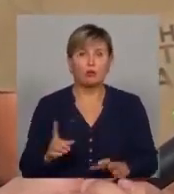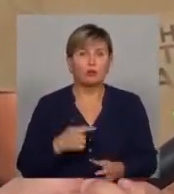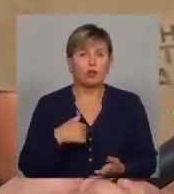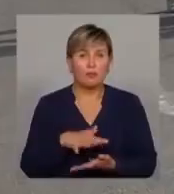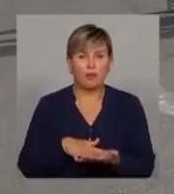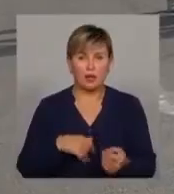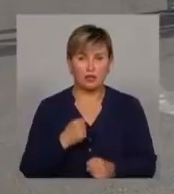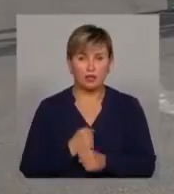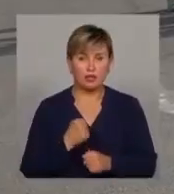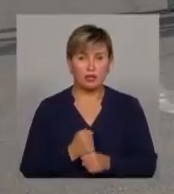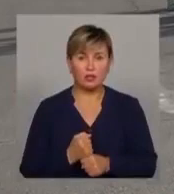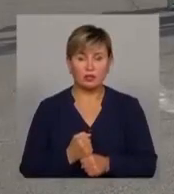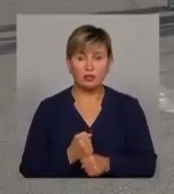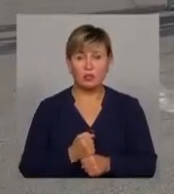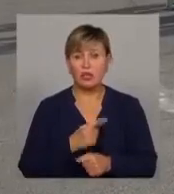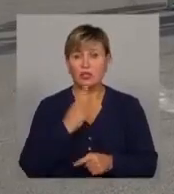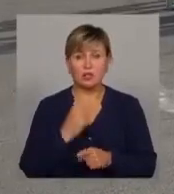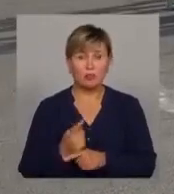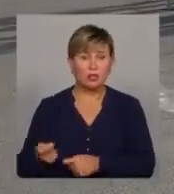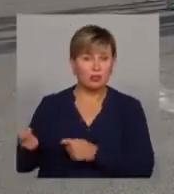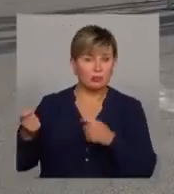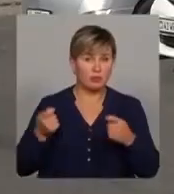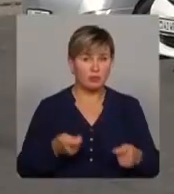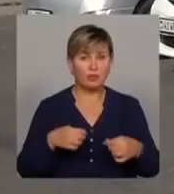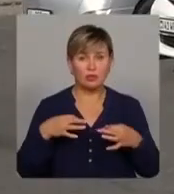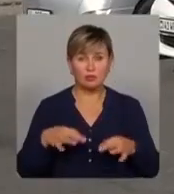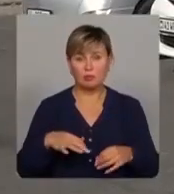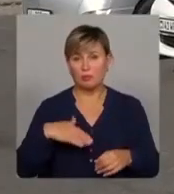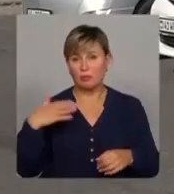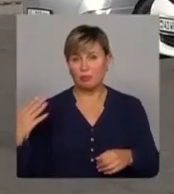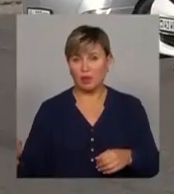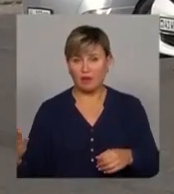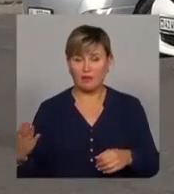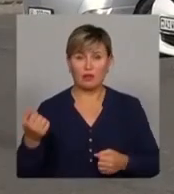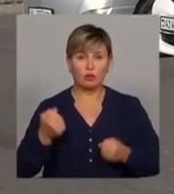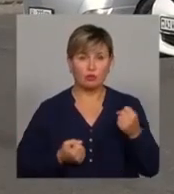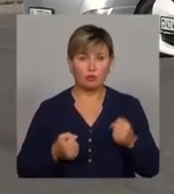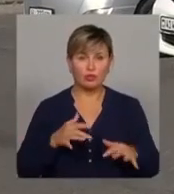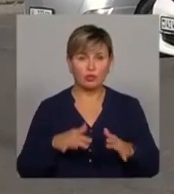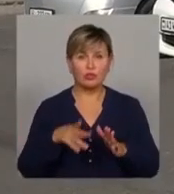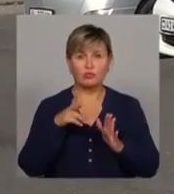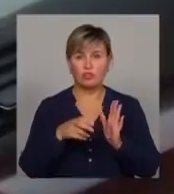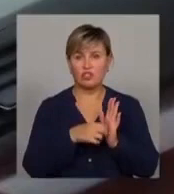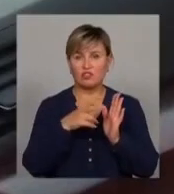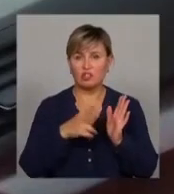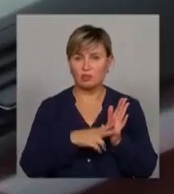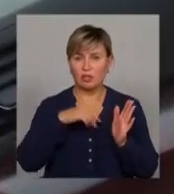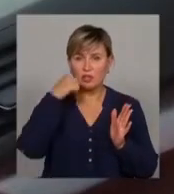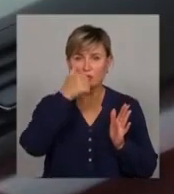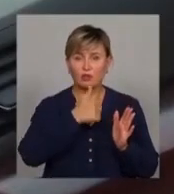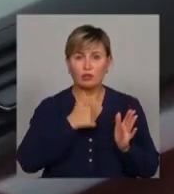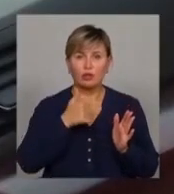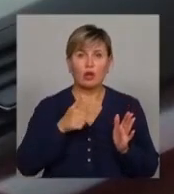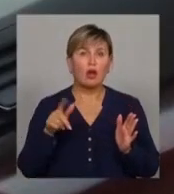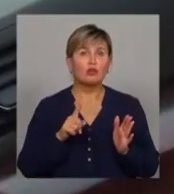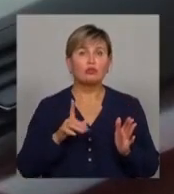делать тогда? Впрочем, запрет на ввоз транспортных средств с правым расположением руля в стране действует с 2018 года. Чем